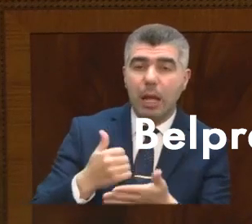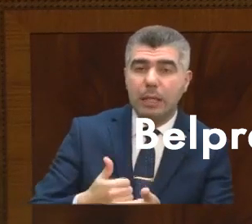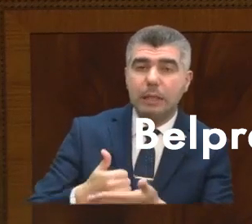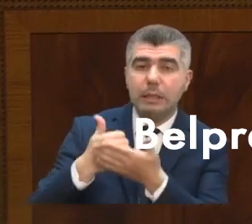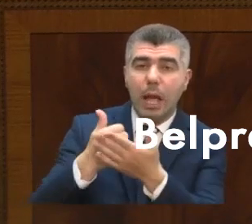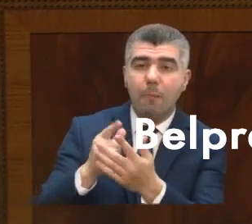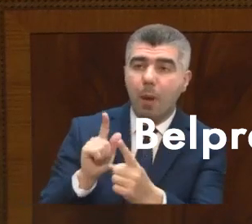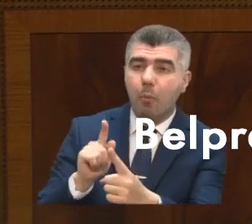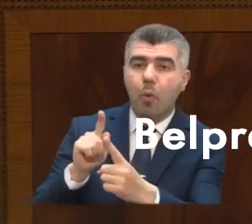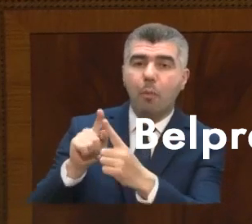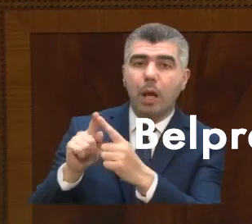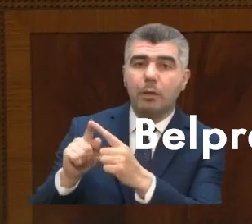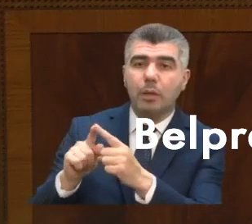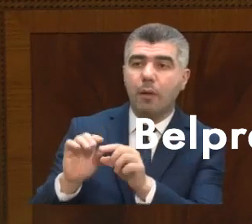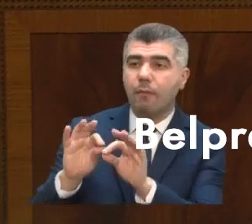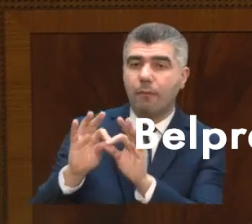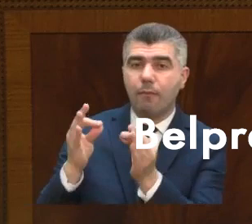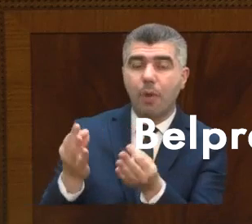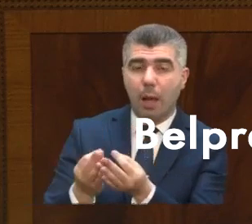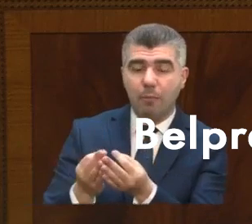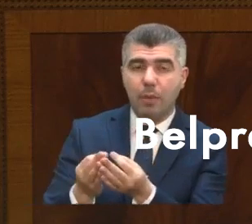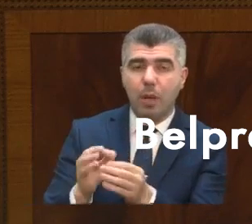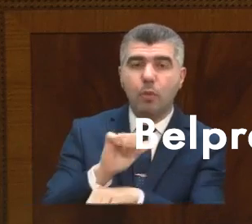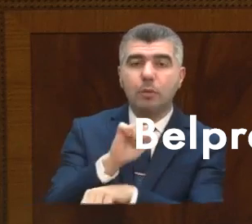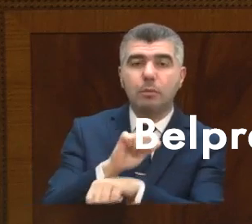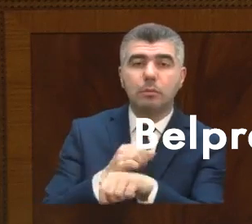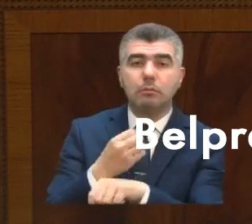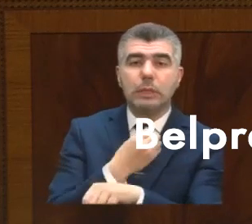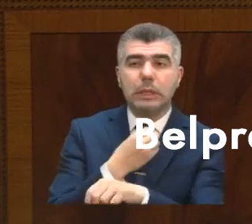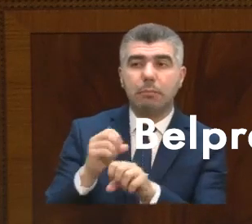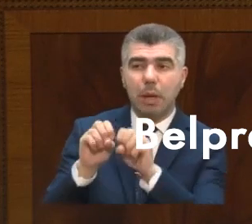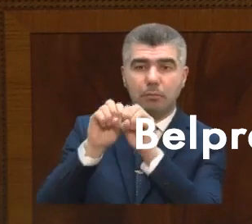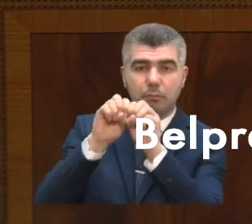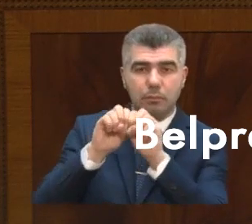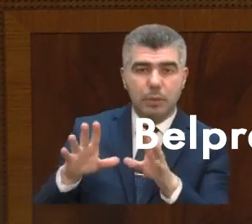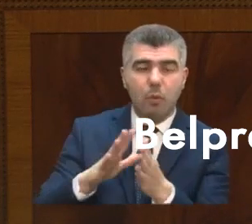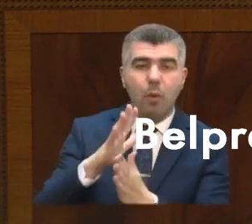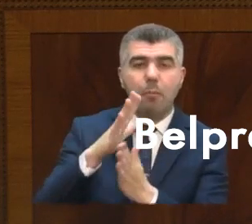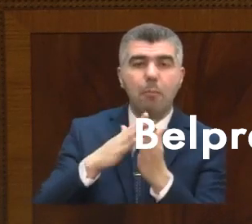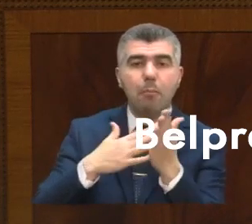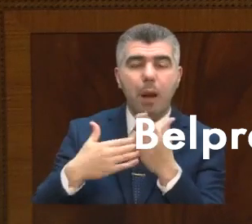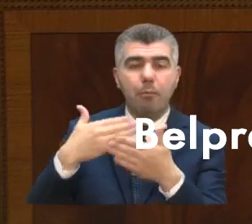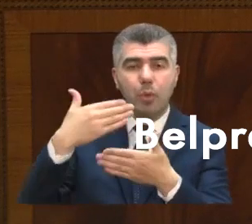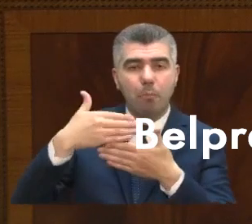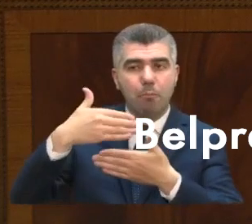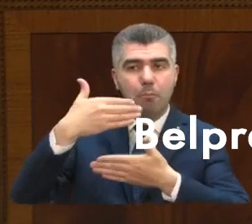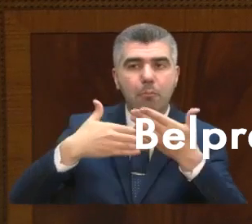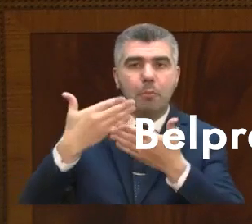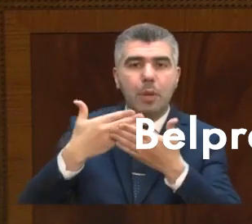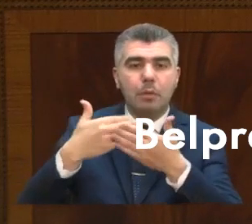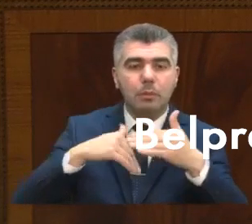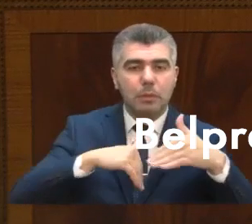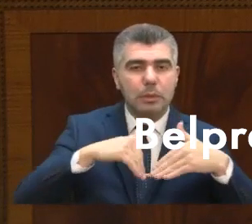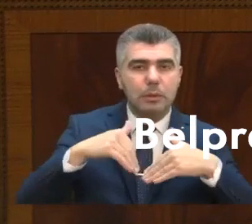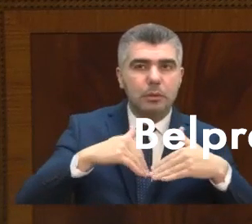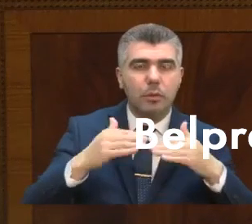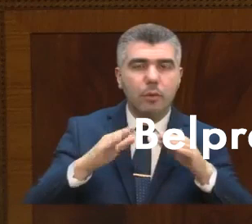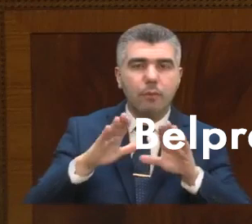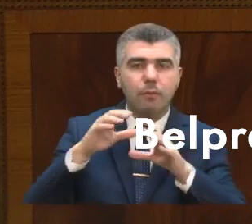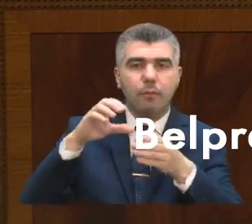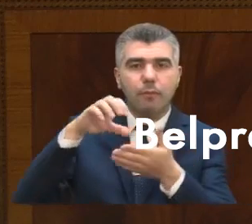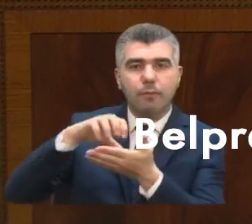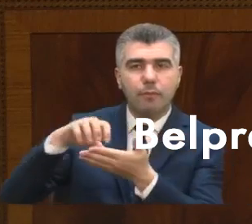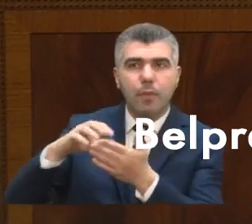الاجتماعي المباشر وتعميم التغطية الصحية وبرنامج إعادة البناء والتأهيل لمناطق متضررة